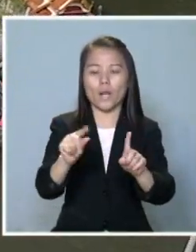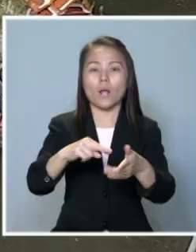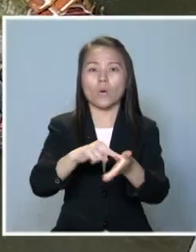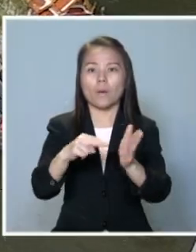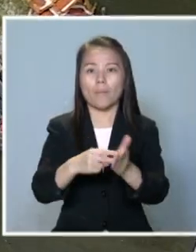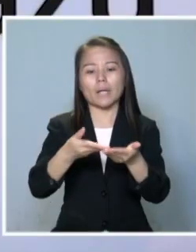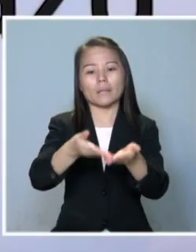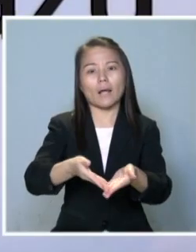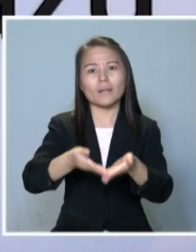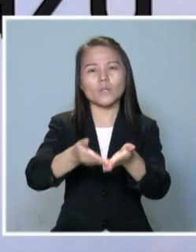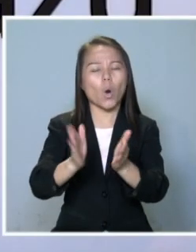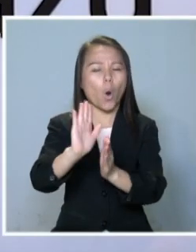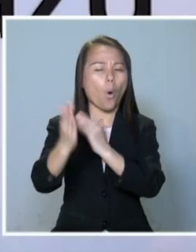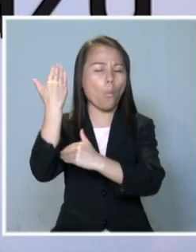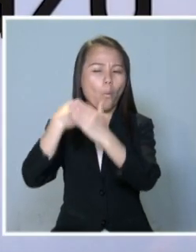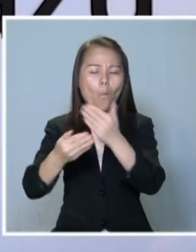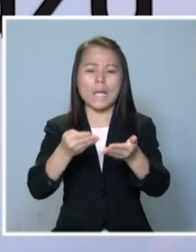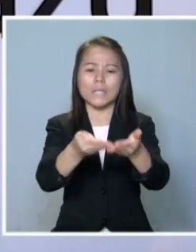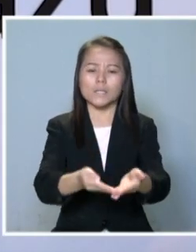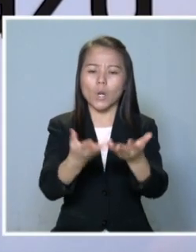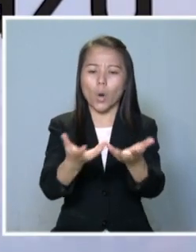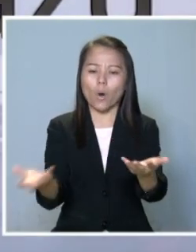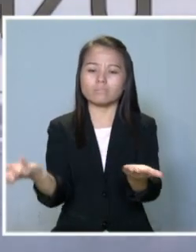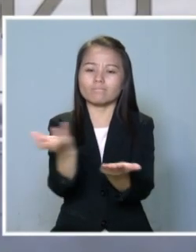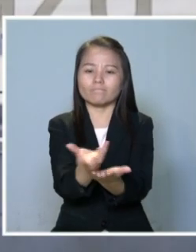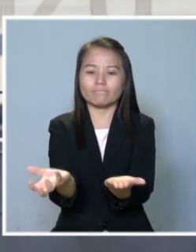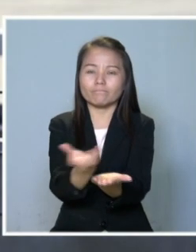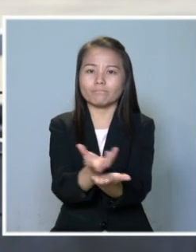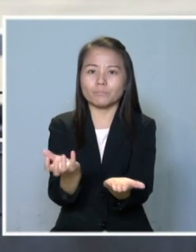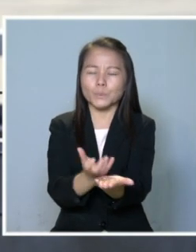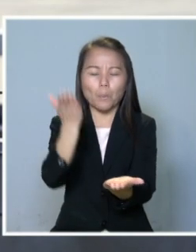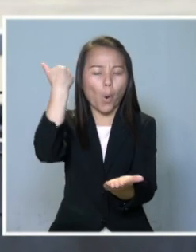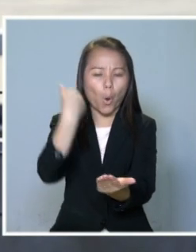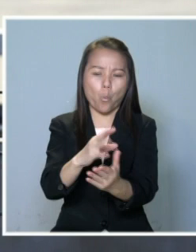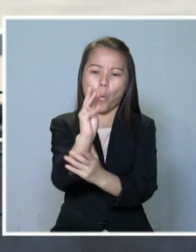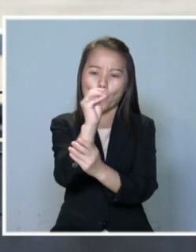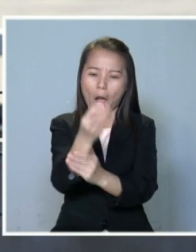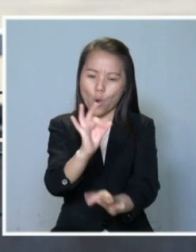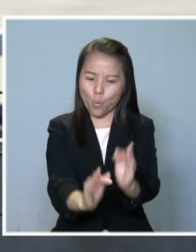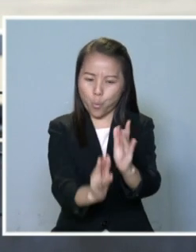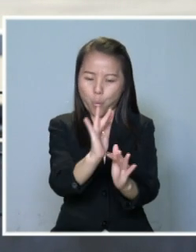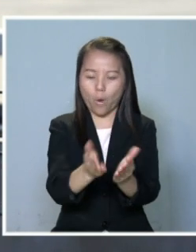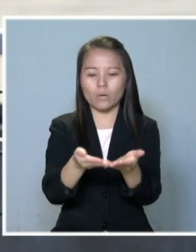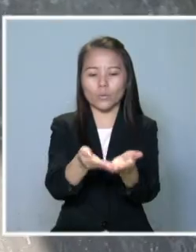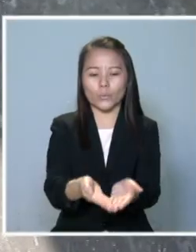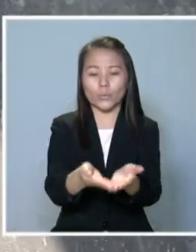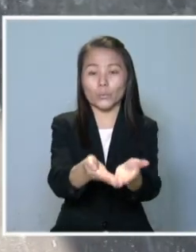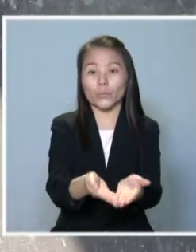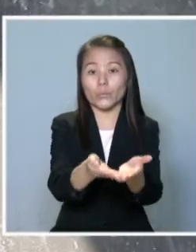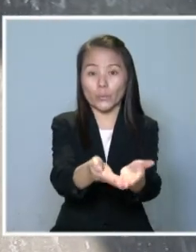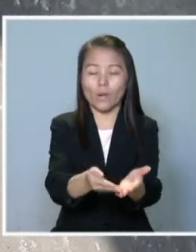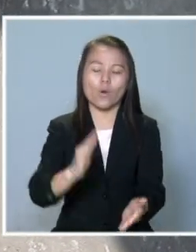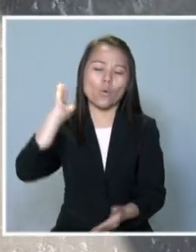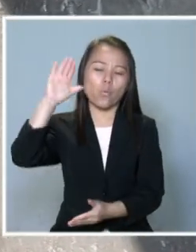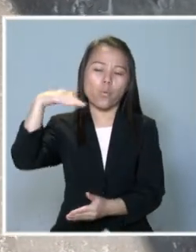เรือกลไฟซึ่งเป็นเรือบรรทุกสินค้าหรือเรือโดยสารที่ใช้ฟืนเป็นเชื้อเพลิงในการเดินทางต่อมาเมื่อการท่